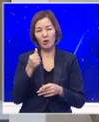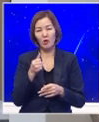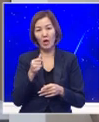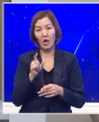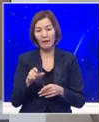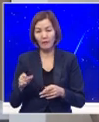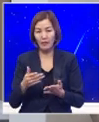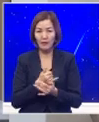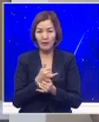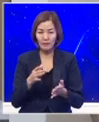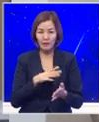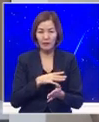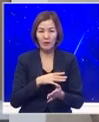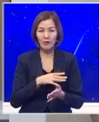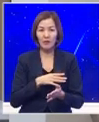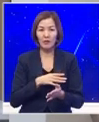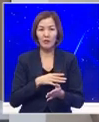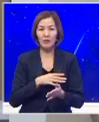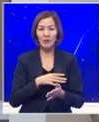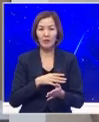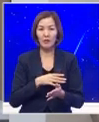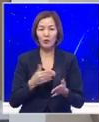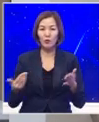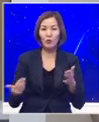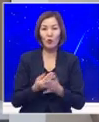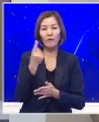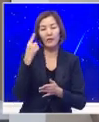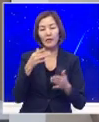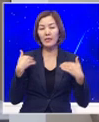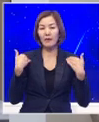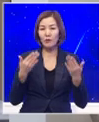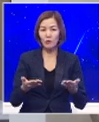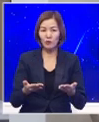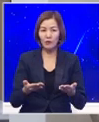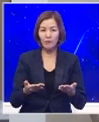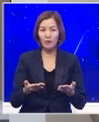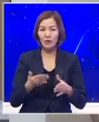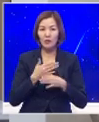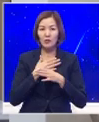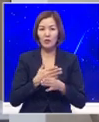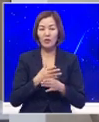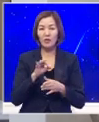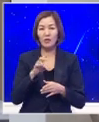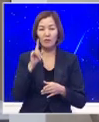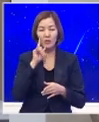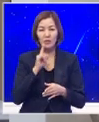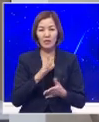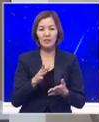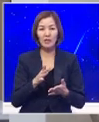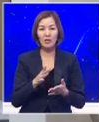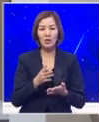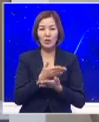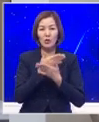бері өзімнің инновациялық идеямды ұсындым. Сол арқылы Еңбекші Қазақ ауданында